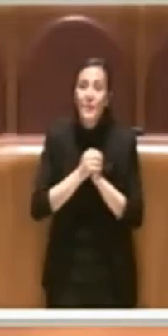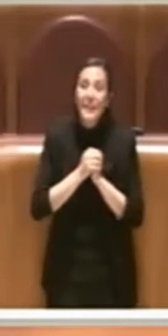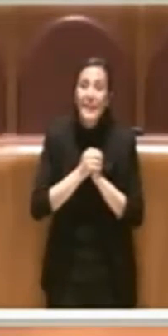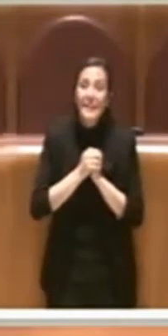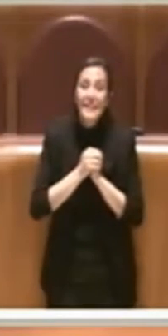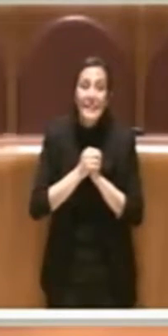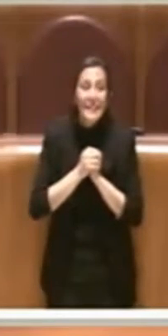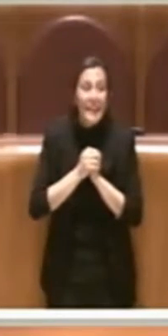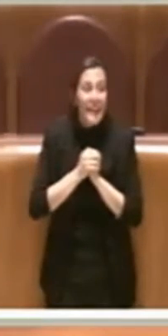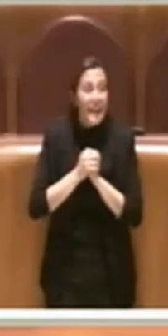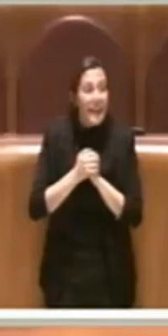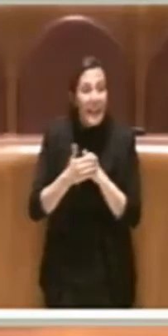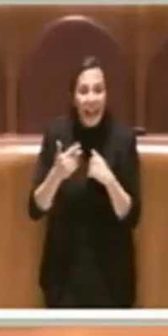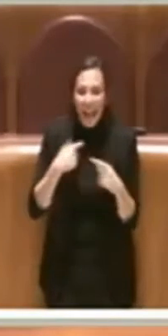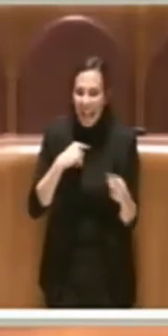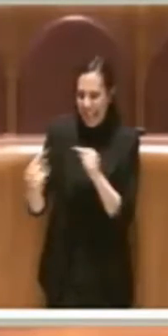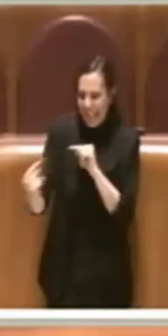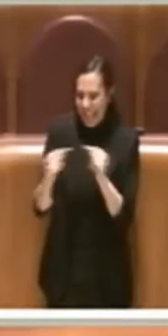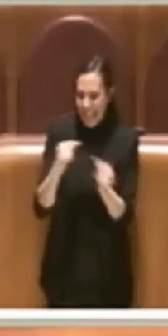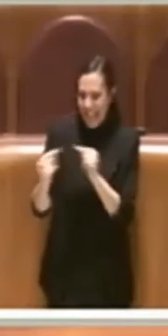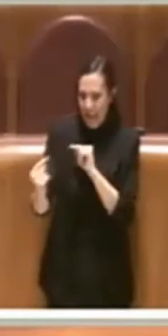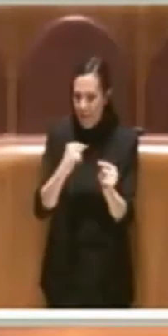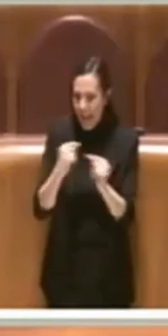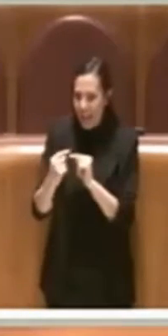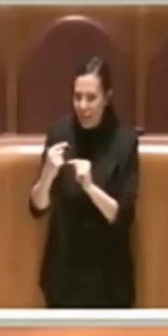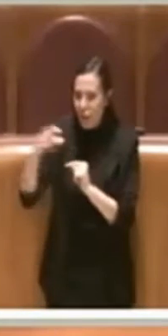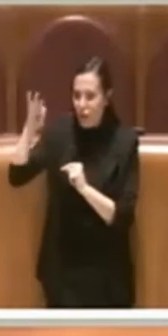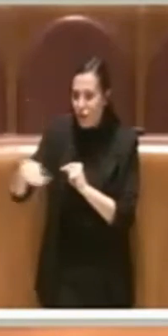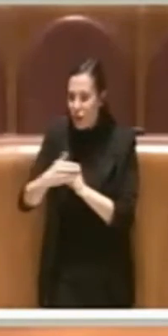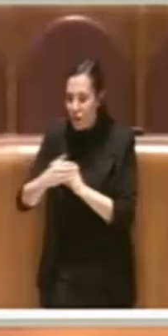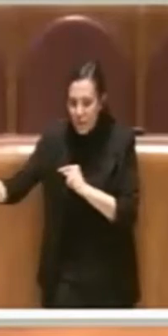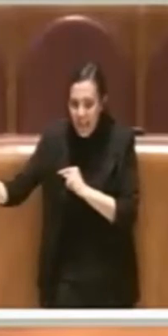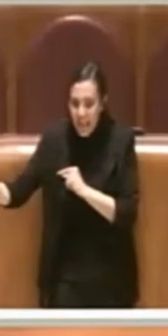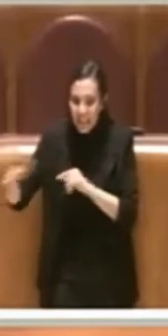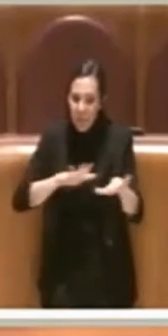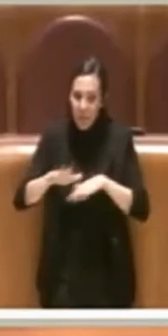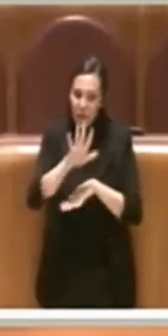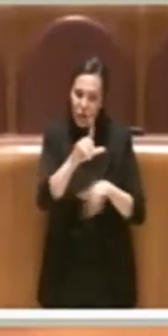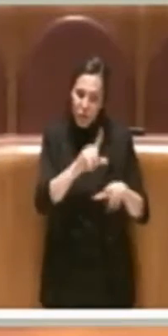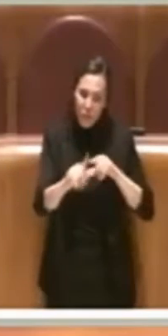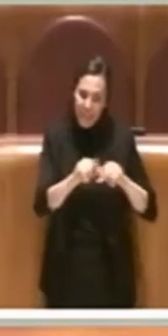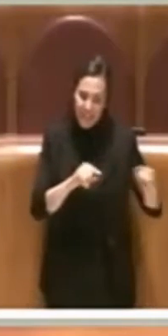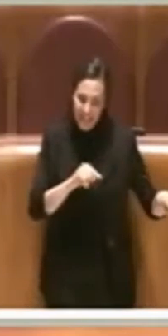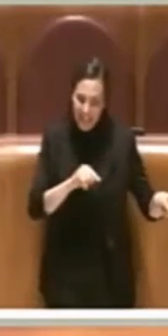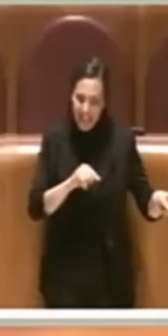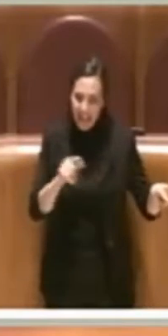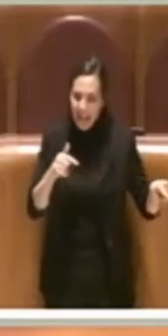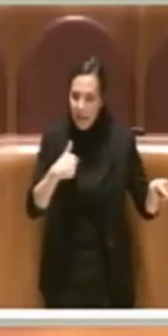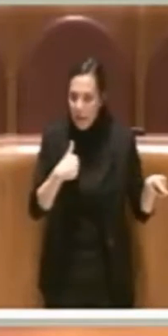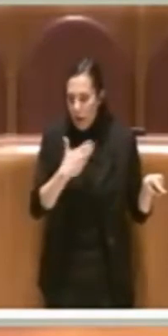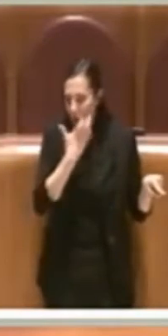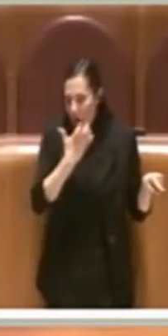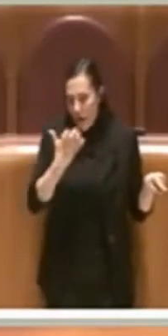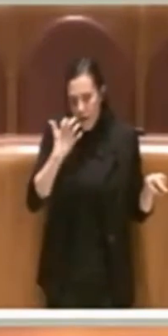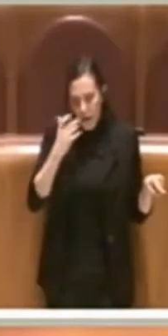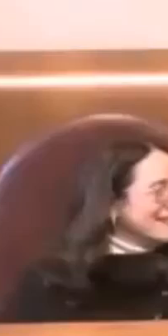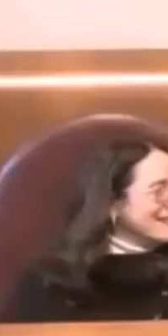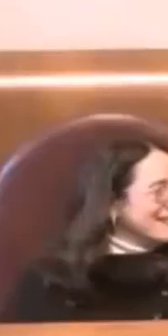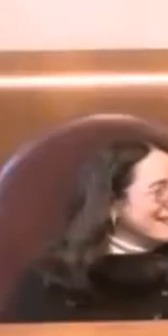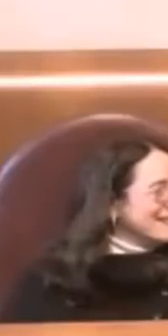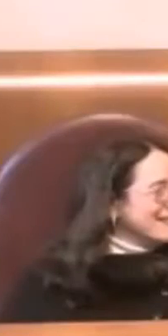Innanzitutto, visto che ormai il dibattito è fra il centrodestra e il Movimento 5 Stelle, ci tenevo a farvi vedere una